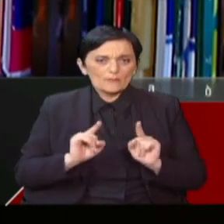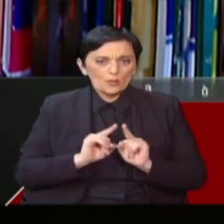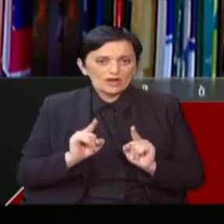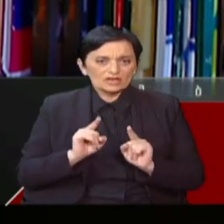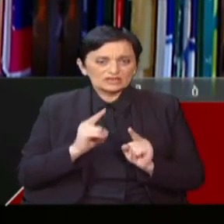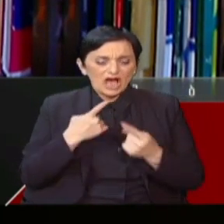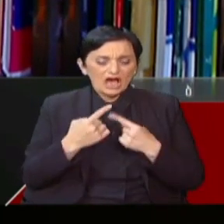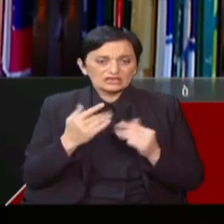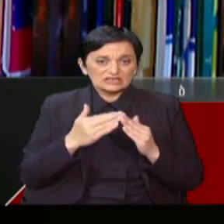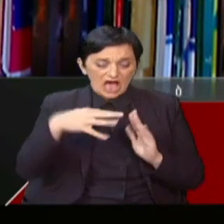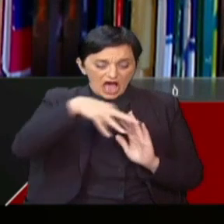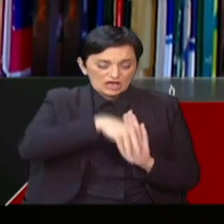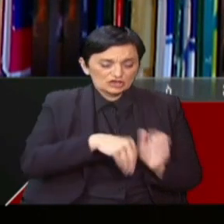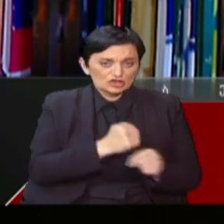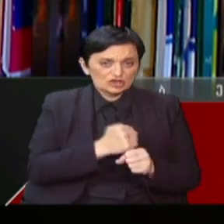პროპაგანდას აწარმოებს სახლში. ამიტომ